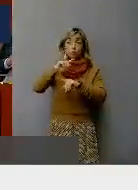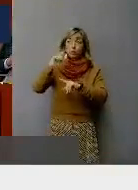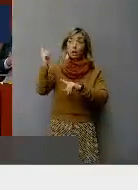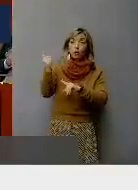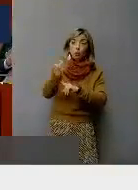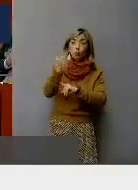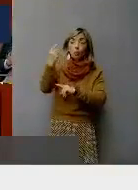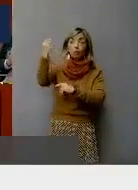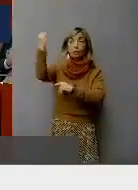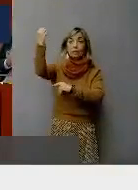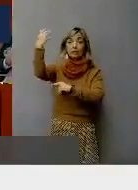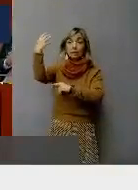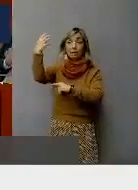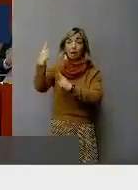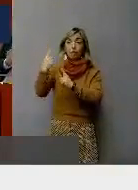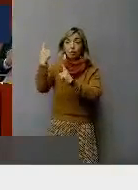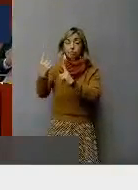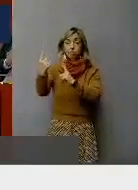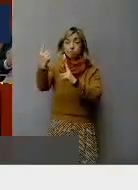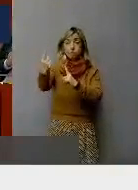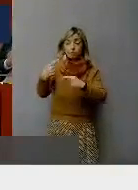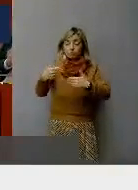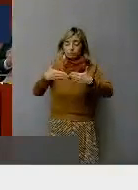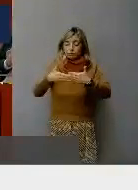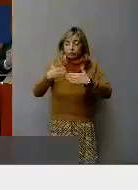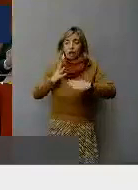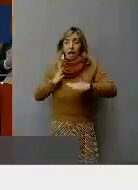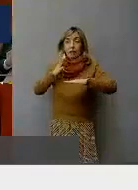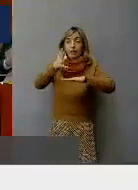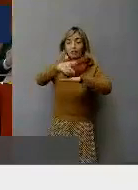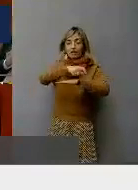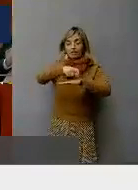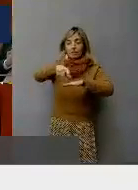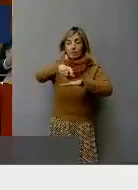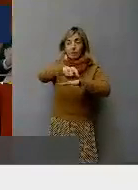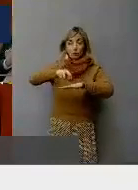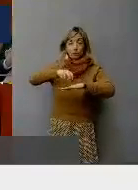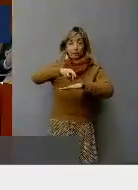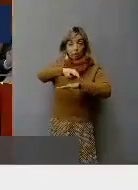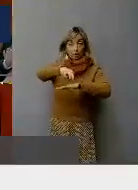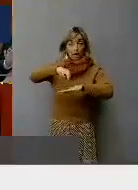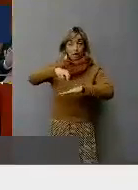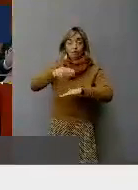che prevedono attraversamento pedonale grazie